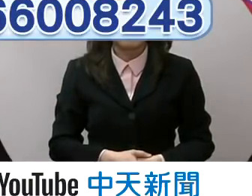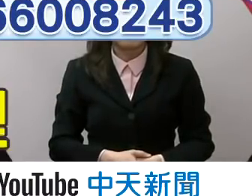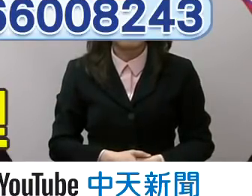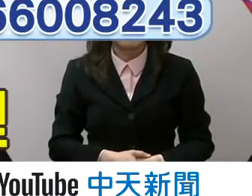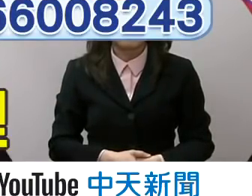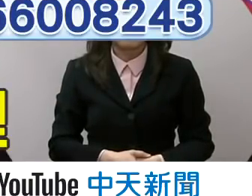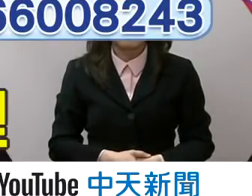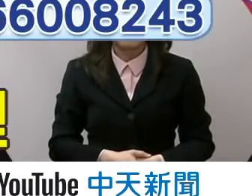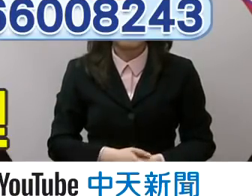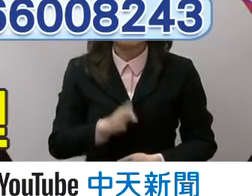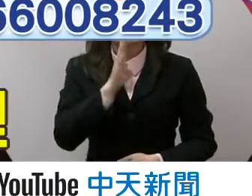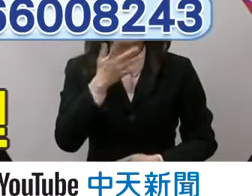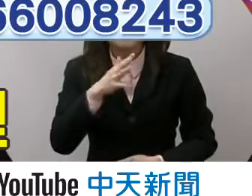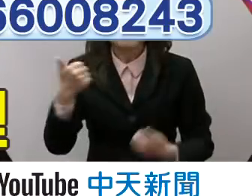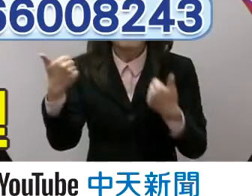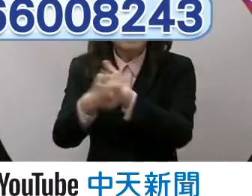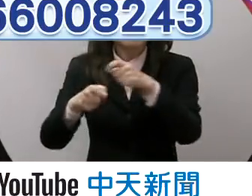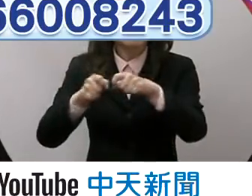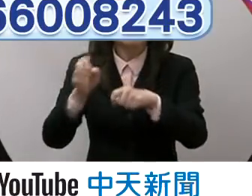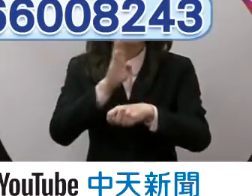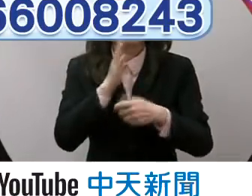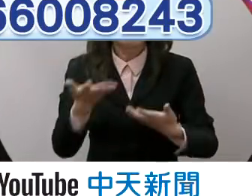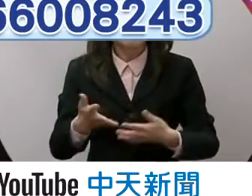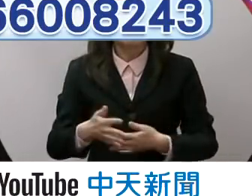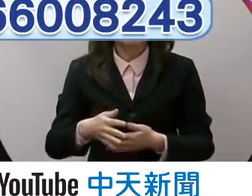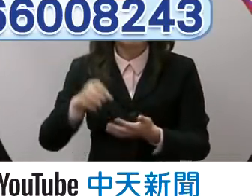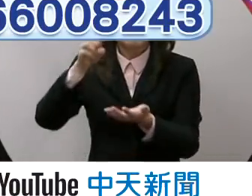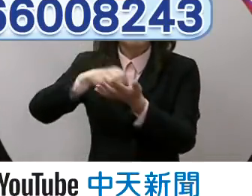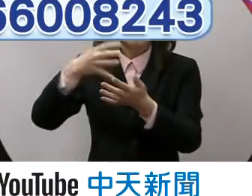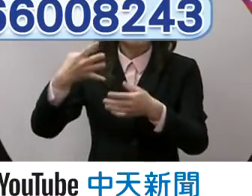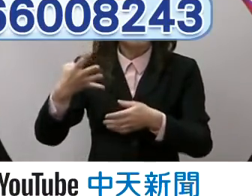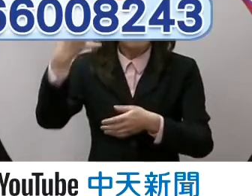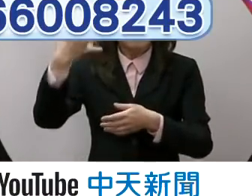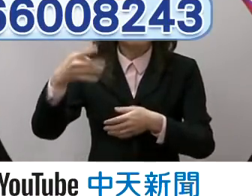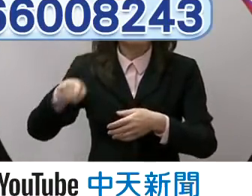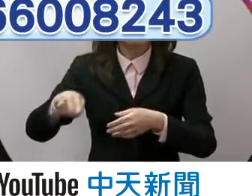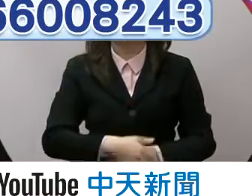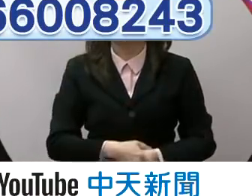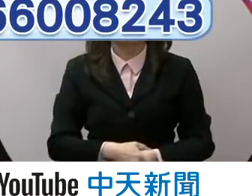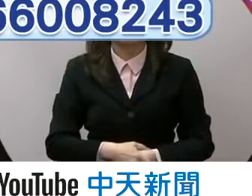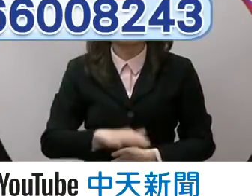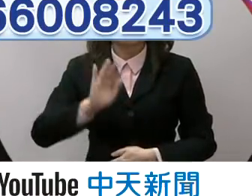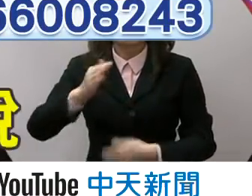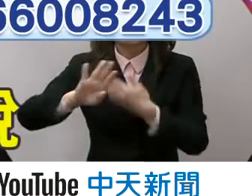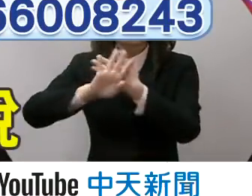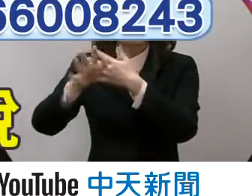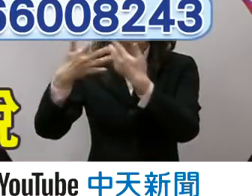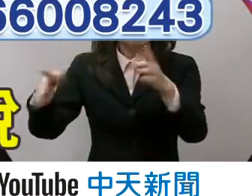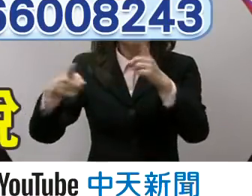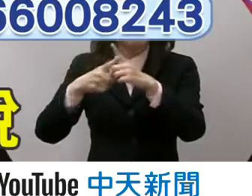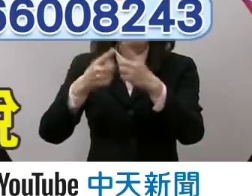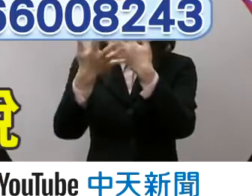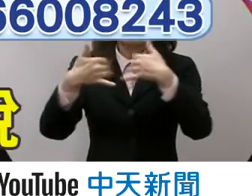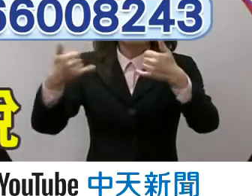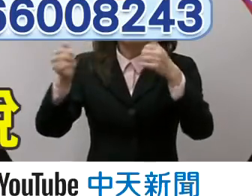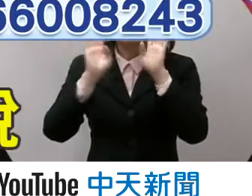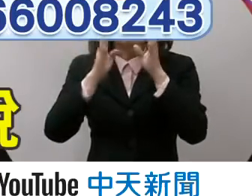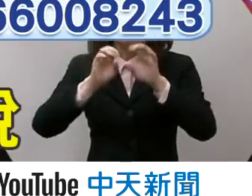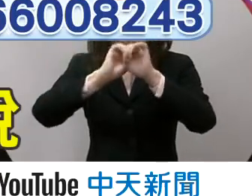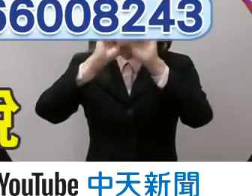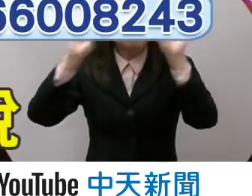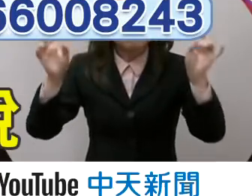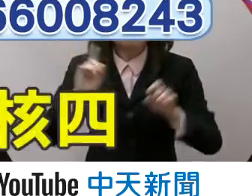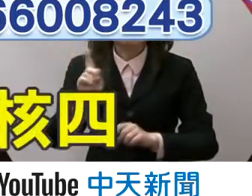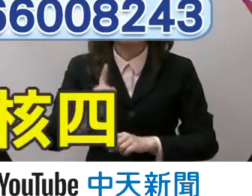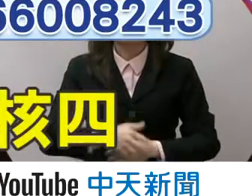那核废料都没有办法处理。 重启核四是不是备案之一？ 千万不要！ 很多人在网络、脸书上都在说，